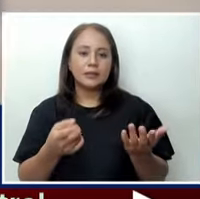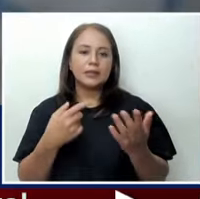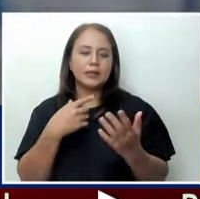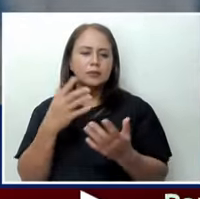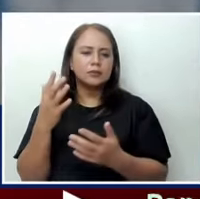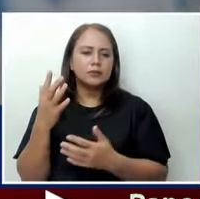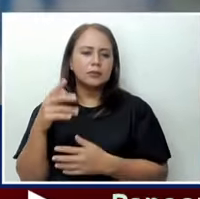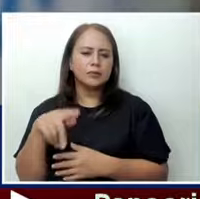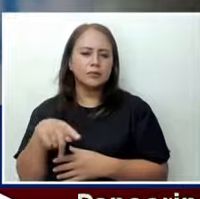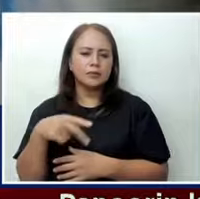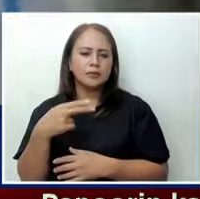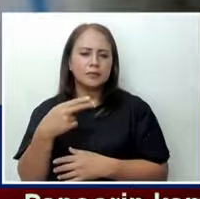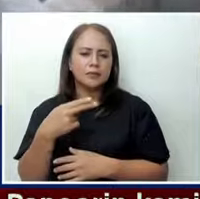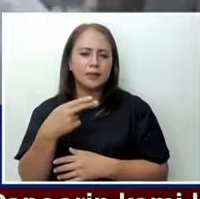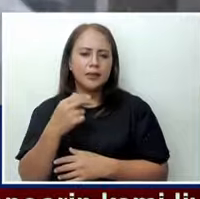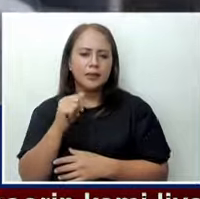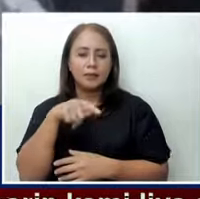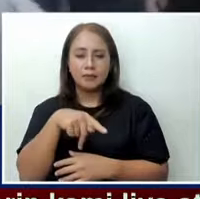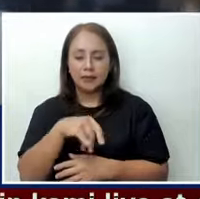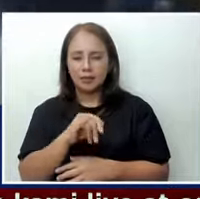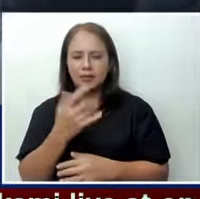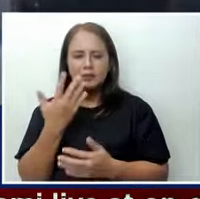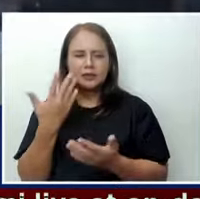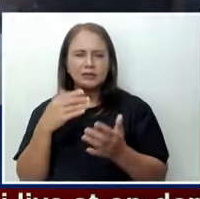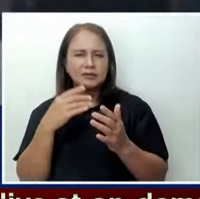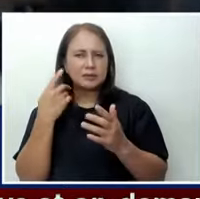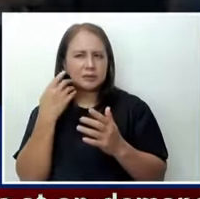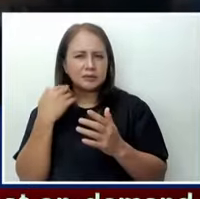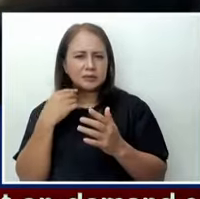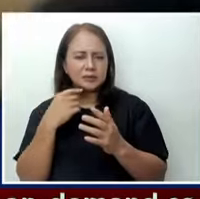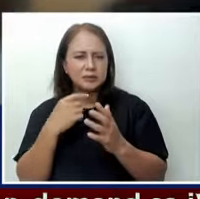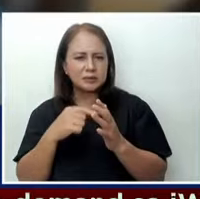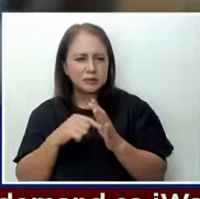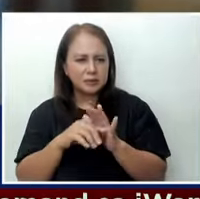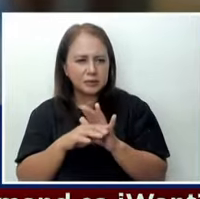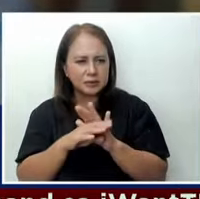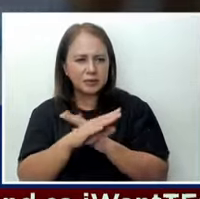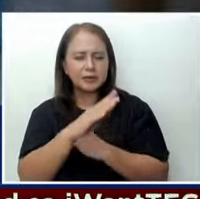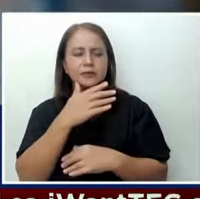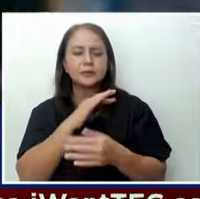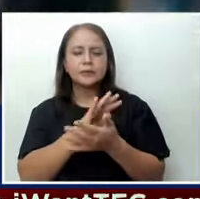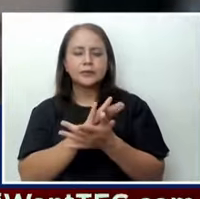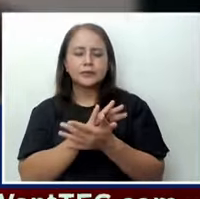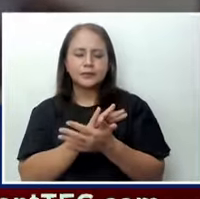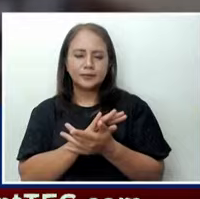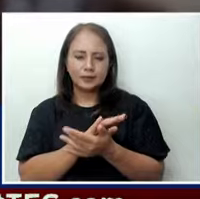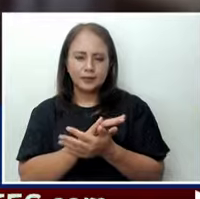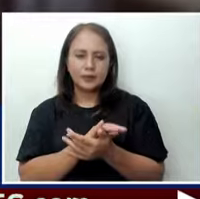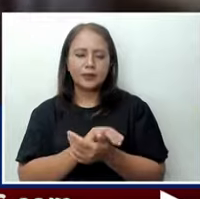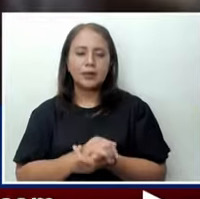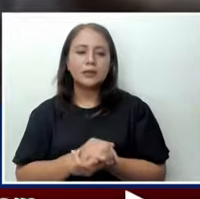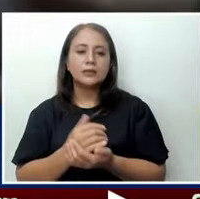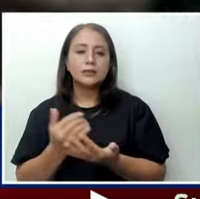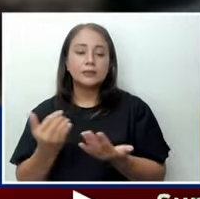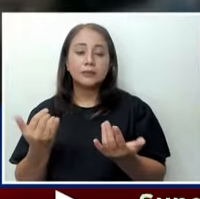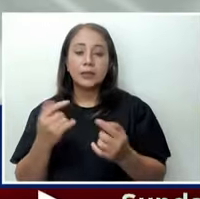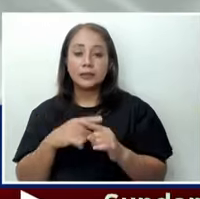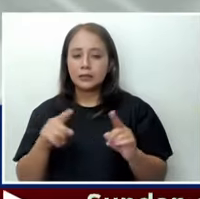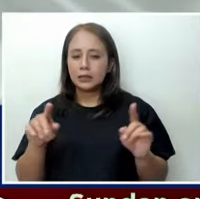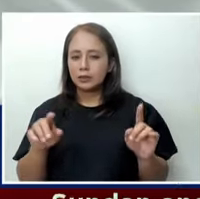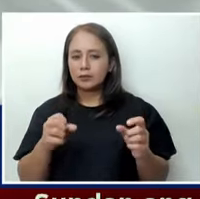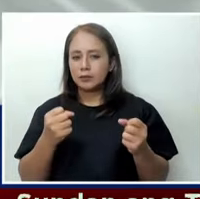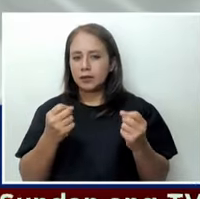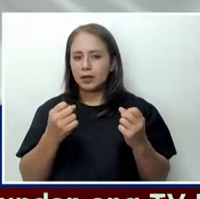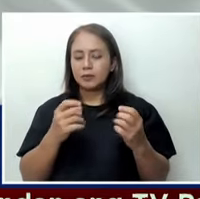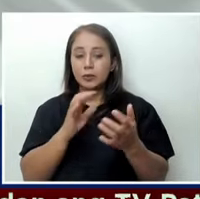ng 2 hanggang 3 araw, bahagyang tumaas ang mga na-admit sa mga pribadong ospital. Pero nilinaw niya na karamihan sa mga